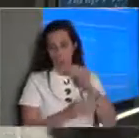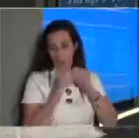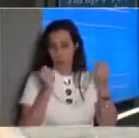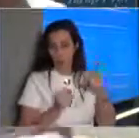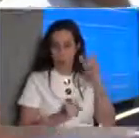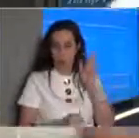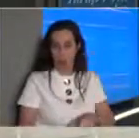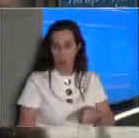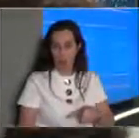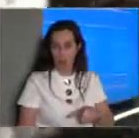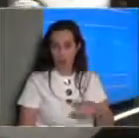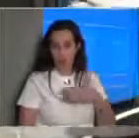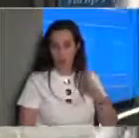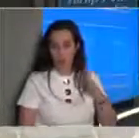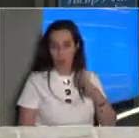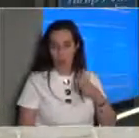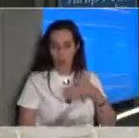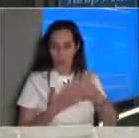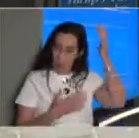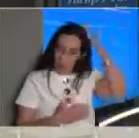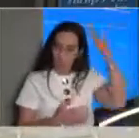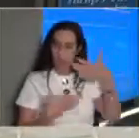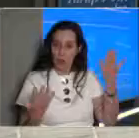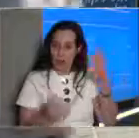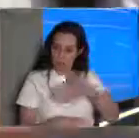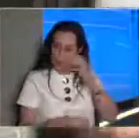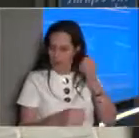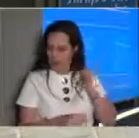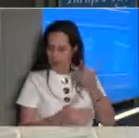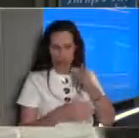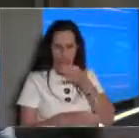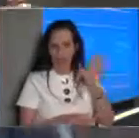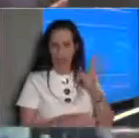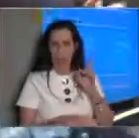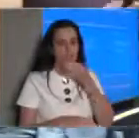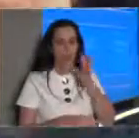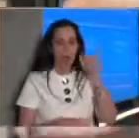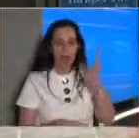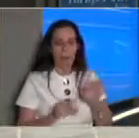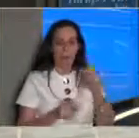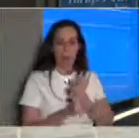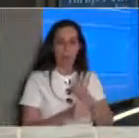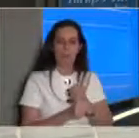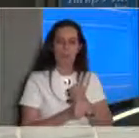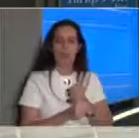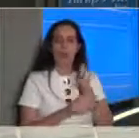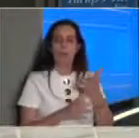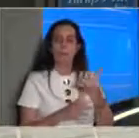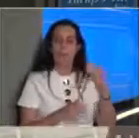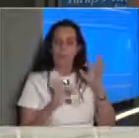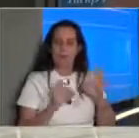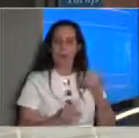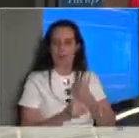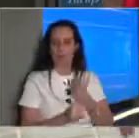תורה. ואם אדם הולך סתם משתמט, שאין לי סוכי פעל הראש, והוא צריך לצבא, ברור, אין שום ספק. השאלה מה הבן אדם עושה, מה התוכן שלו